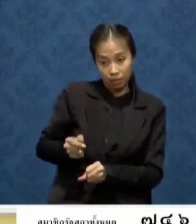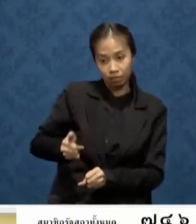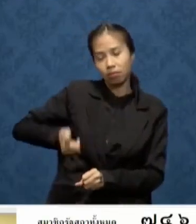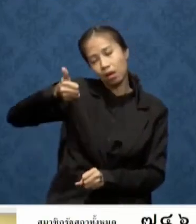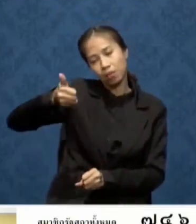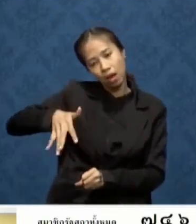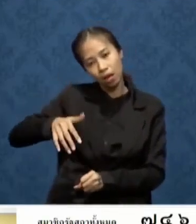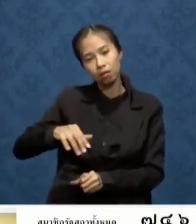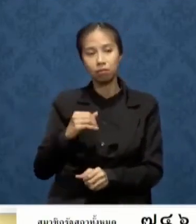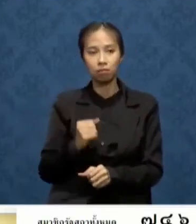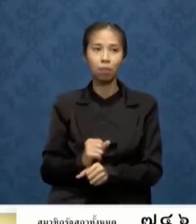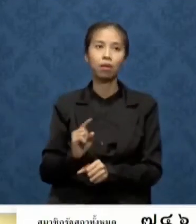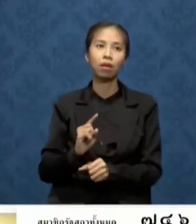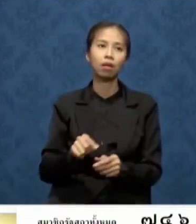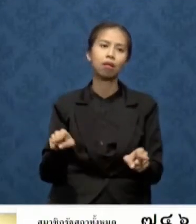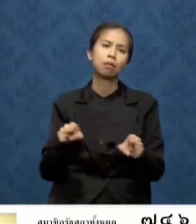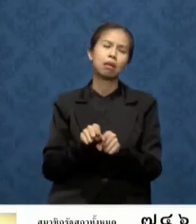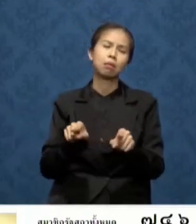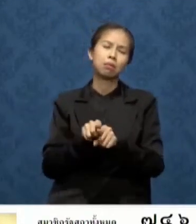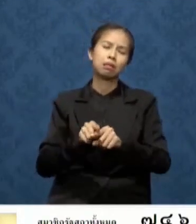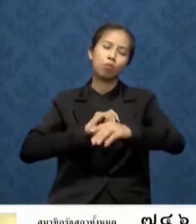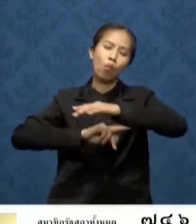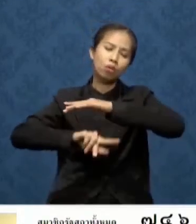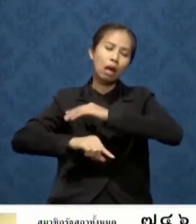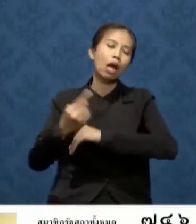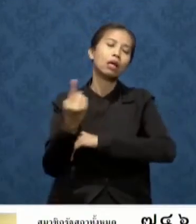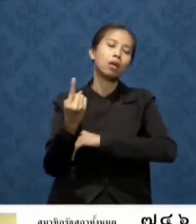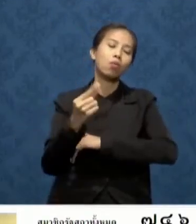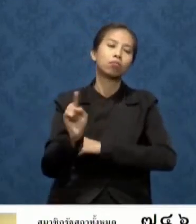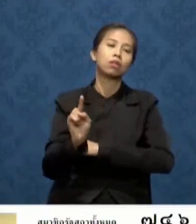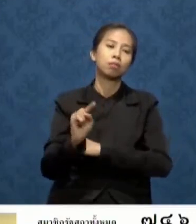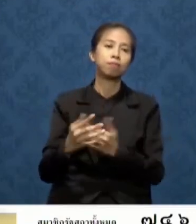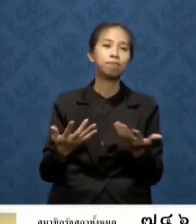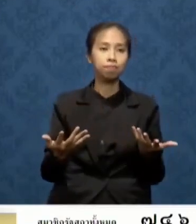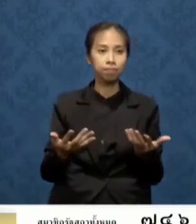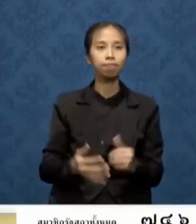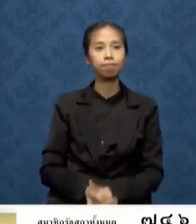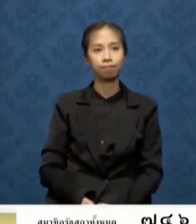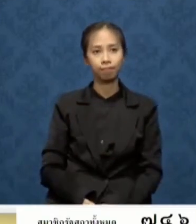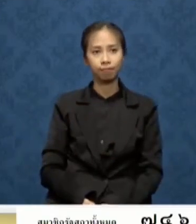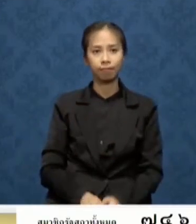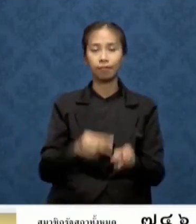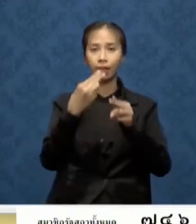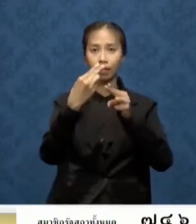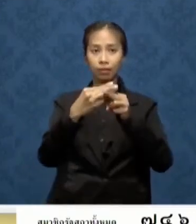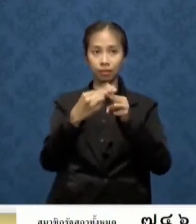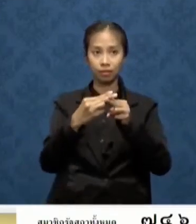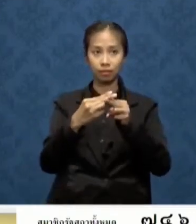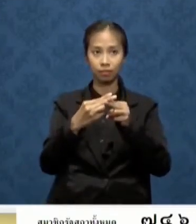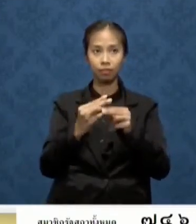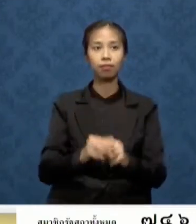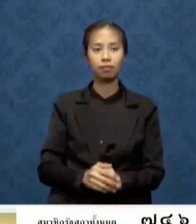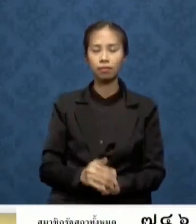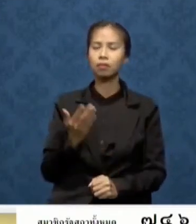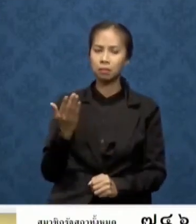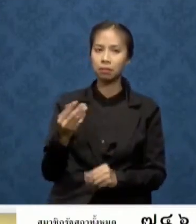อไม่หรือเกิดมาเทอการโฆนาเท่านั้นผมขอเริ่มตแต่ชื่อก่ค crudeหลายคนคง